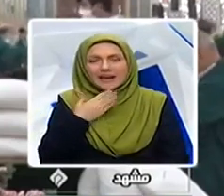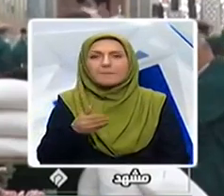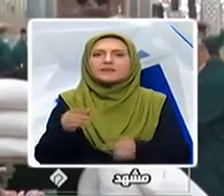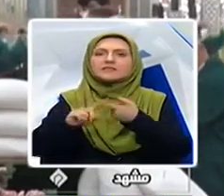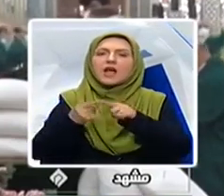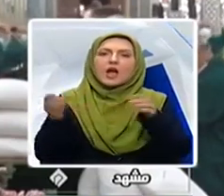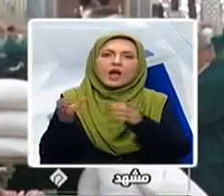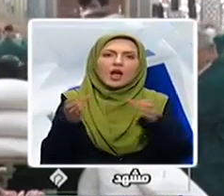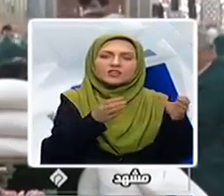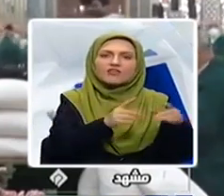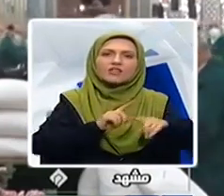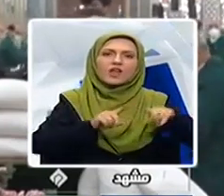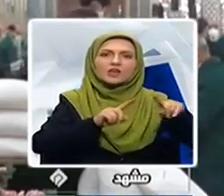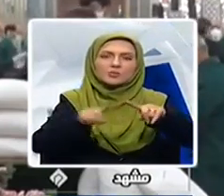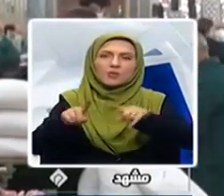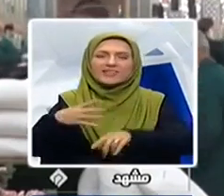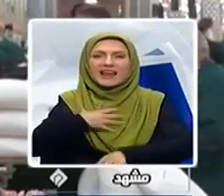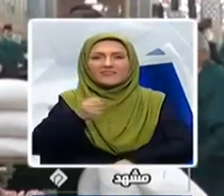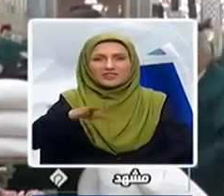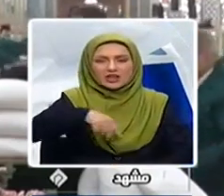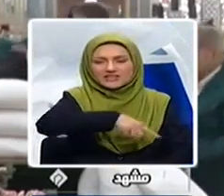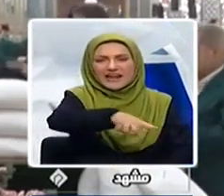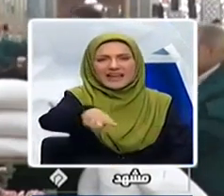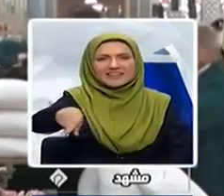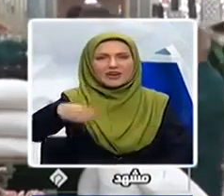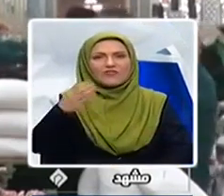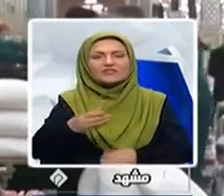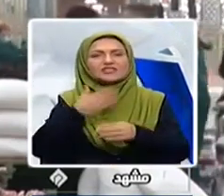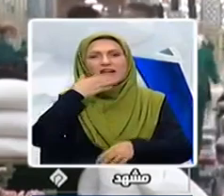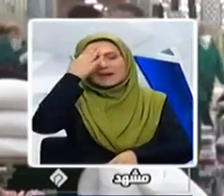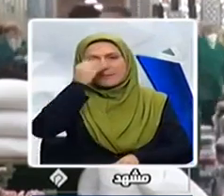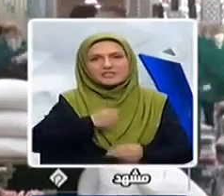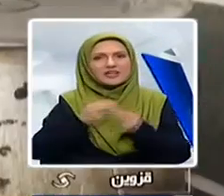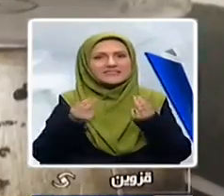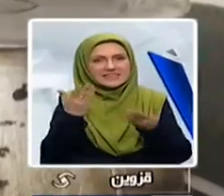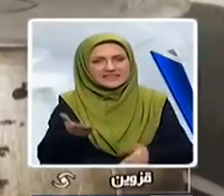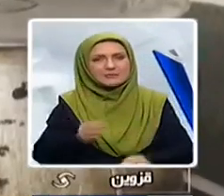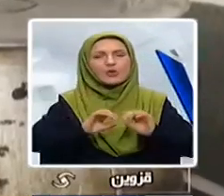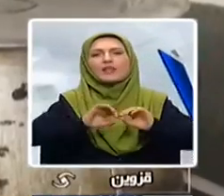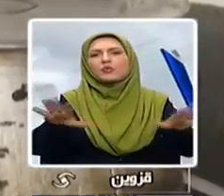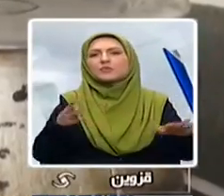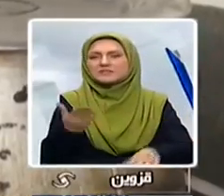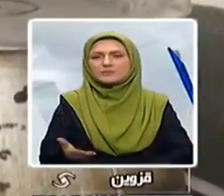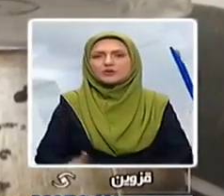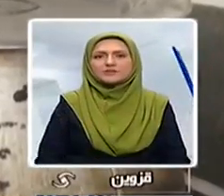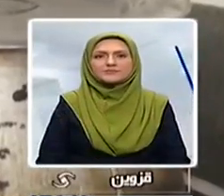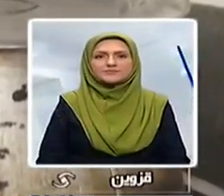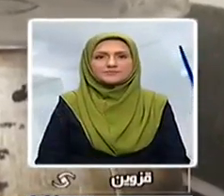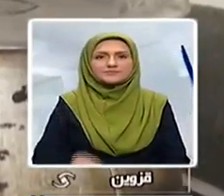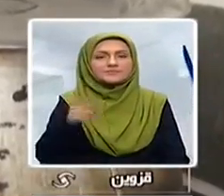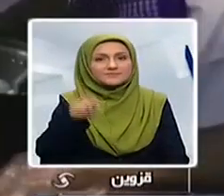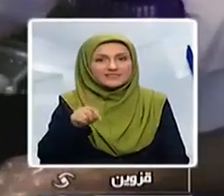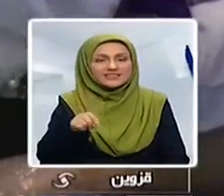خانواده‌های نیازمند حاشیه شهر مقدس مشهد و دیگر شهرهای استان توزیع خواهد شد. اجاق‌هایی که قرار